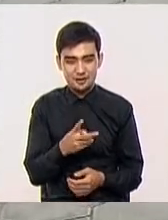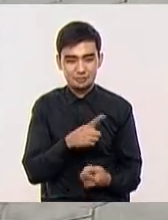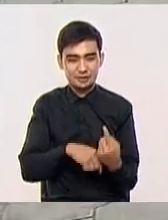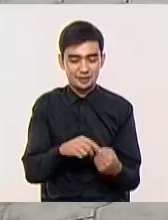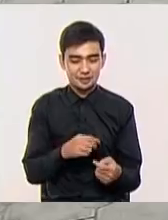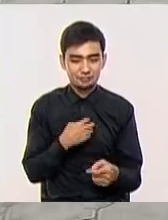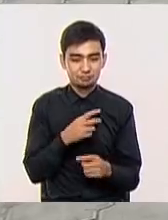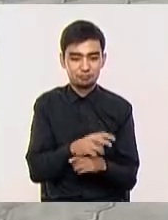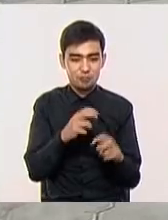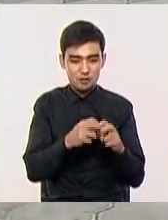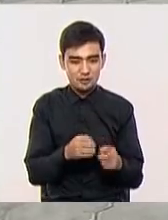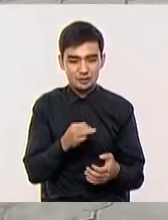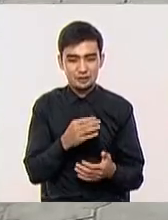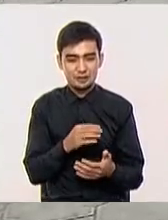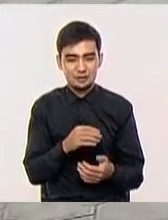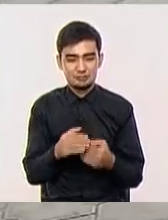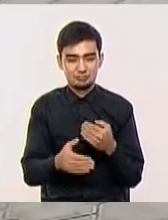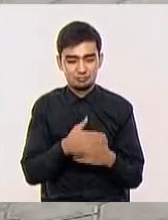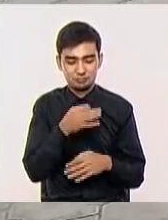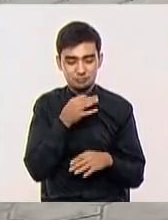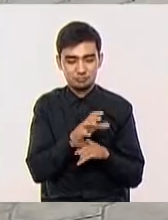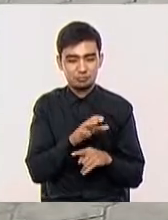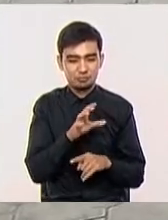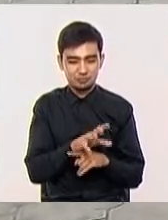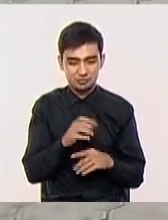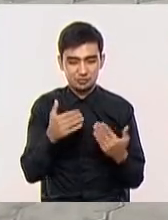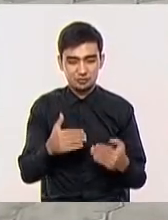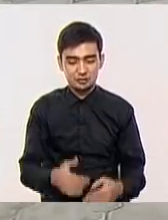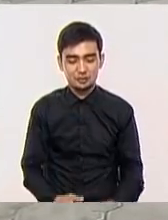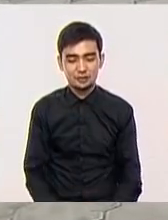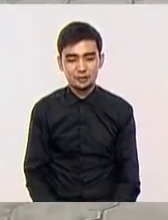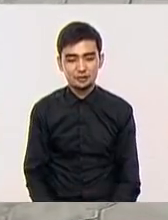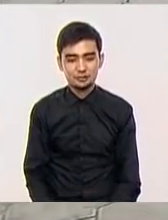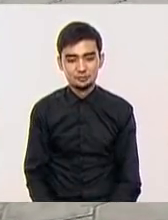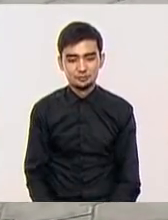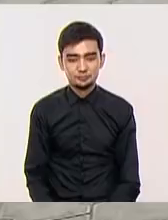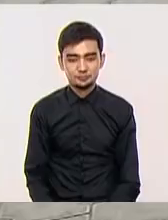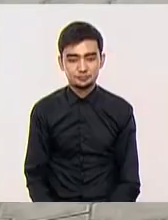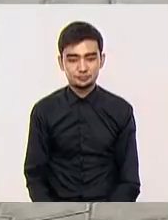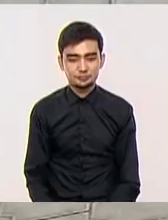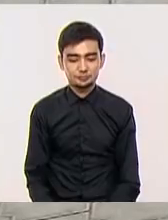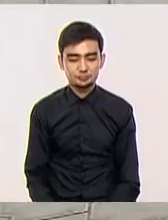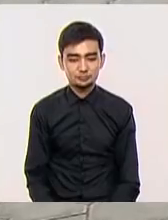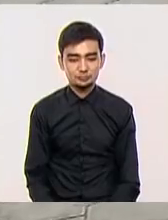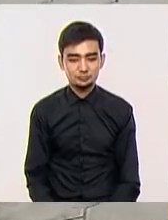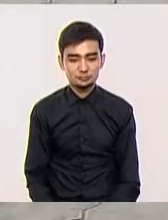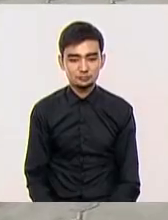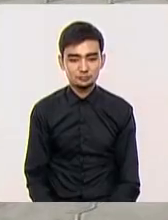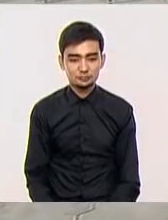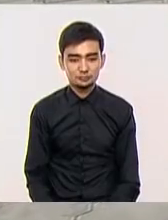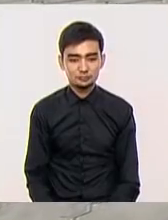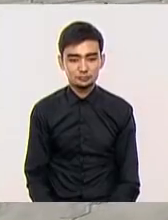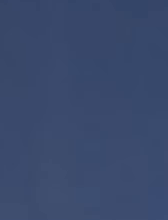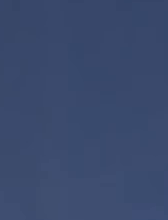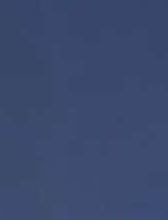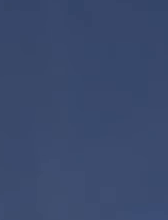ескерту жасаумен шектелген. Дена Сапарқызы, Абай Нұржанұлы, Руслан Жасұланұлы, Мақсат Жақсыбаев,